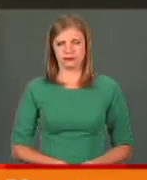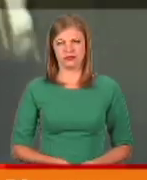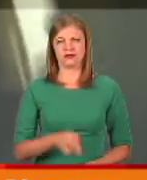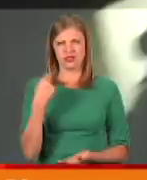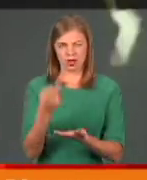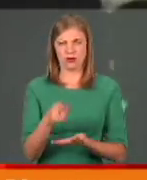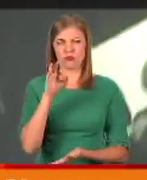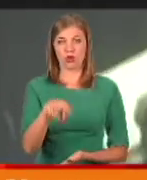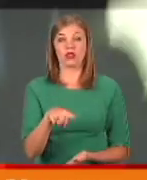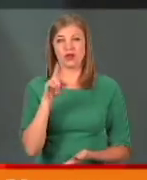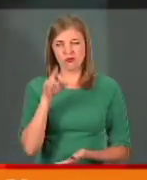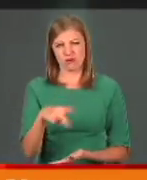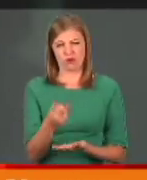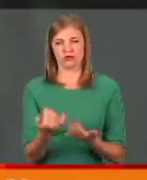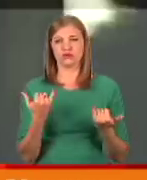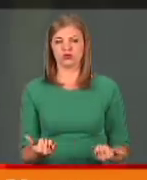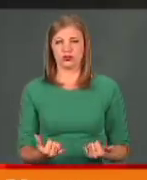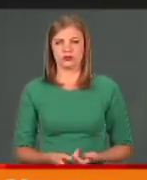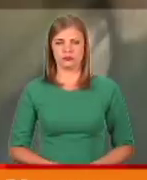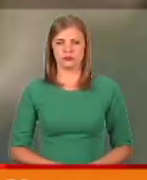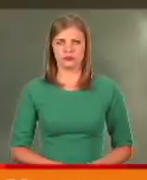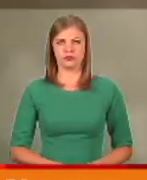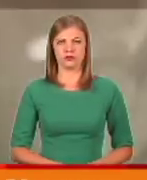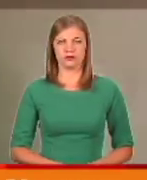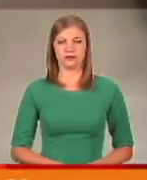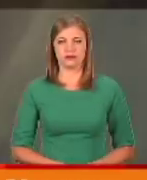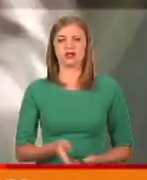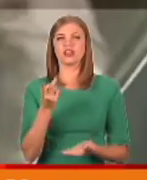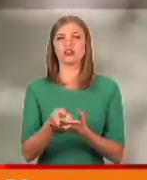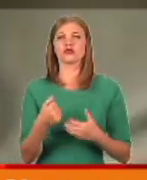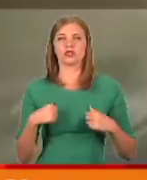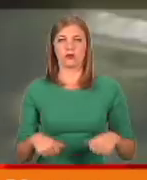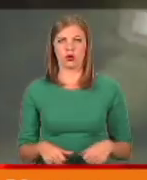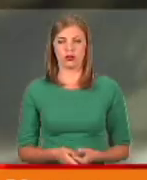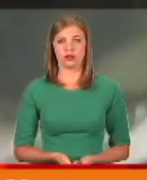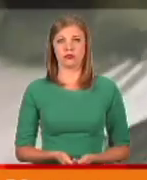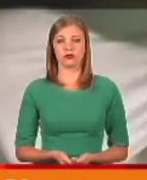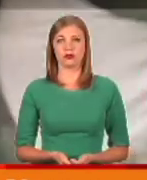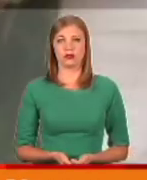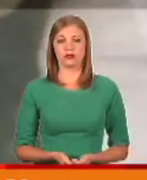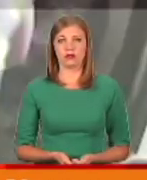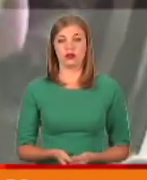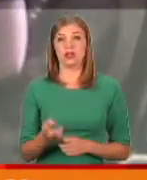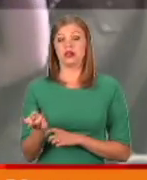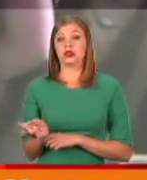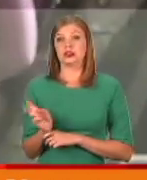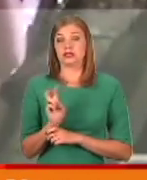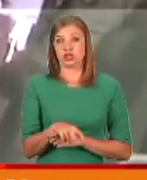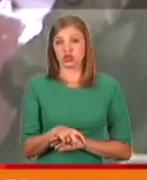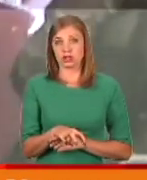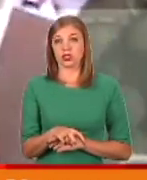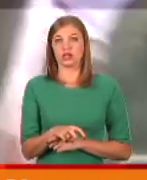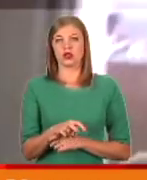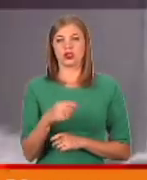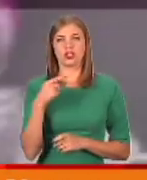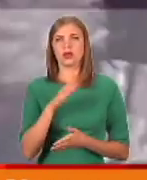Забув, упав! Напав! На руках! Лежи спокійно. Він трішки відволікся та зайшли, знешкодивши